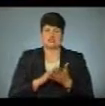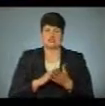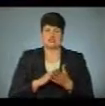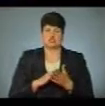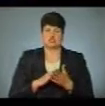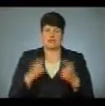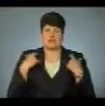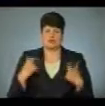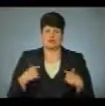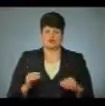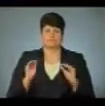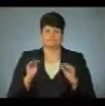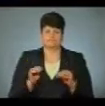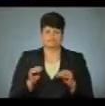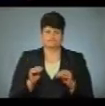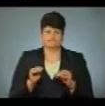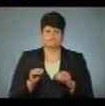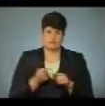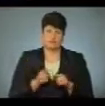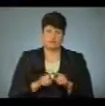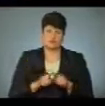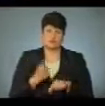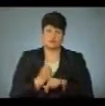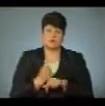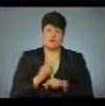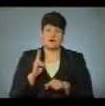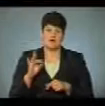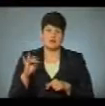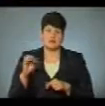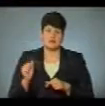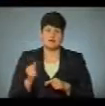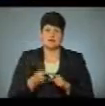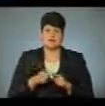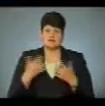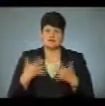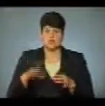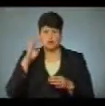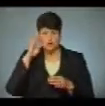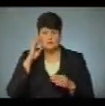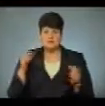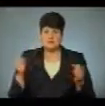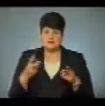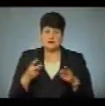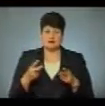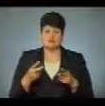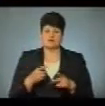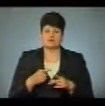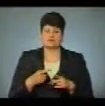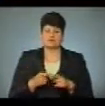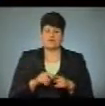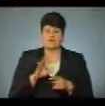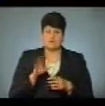на наплічнику тут ставиться, і така основа, такий каркас. А тут же це все хлопці спеціально під кутом, вони там все робили,